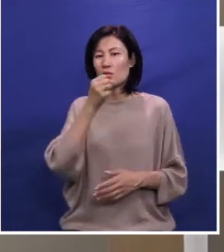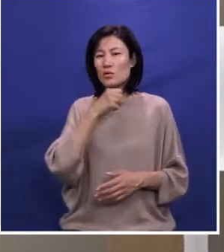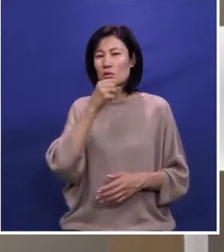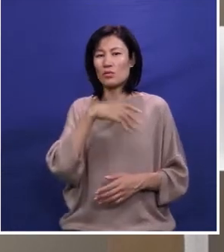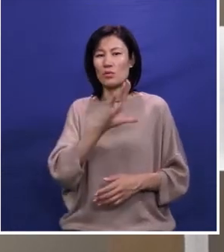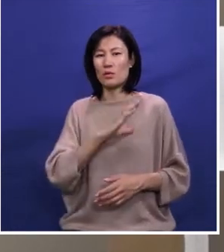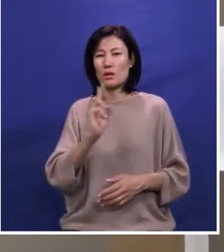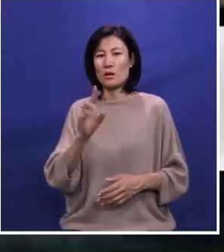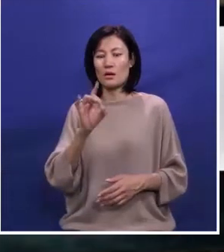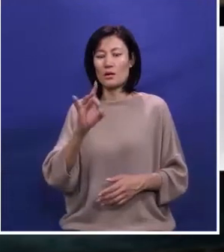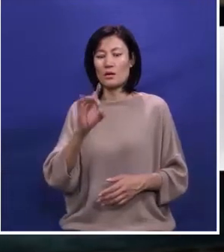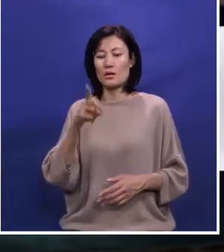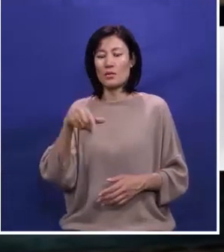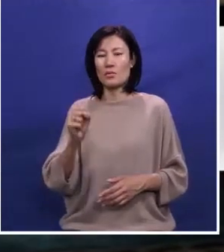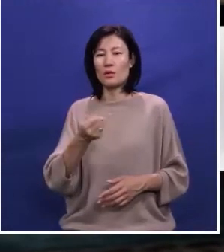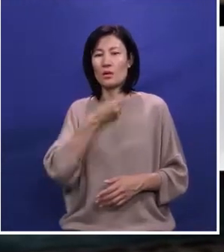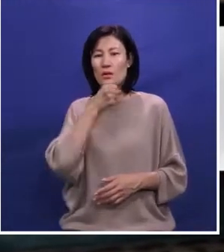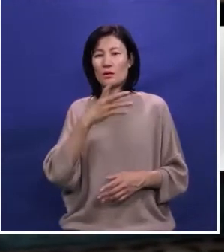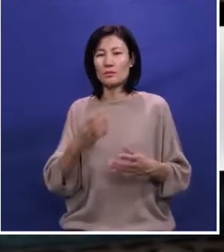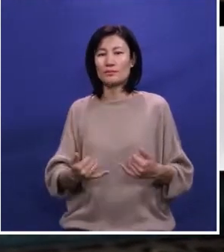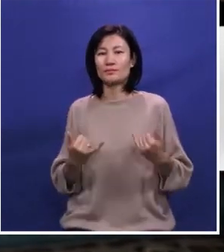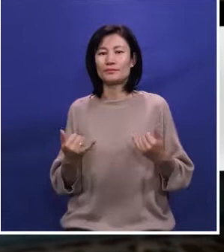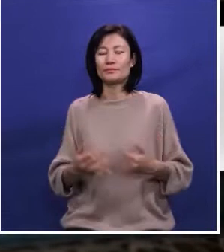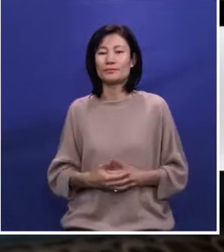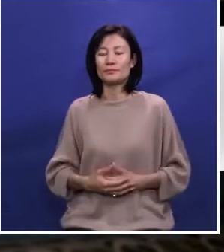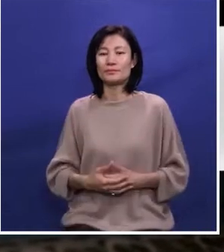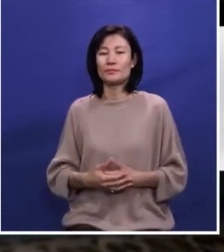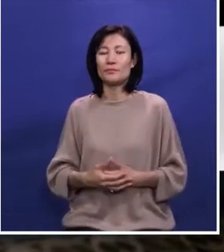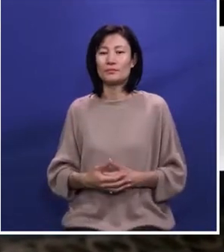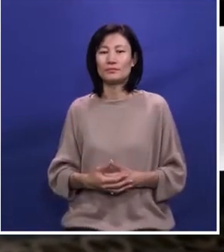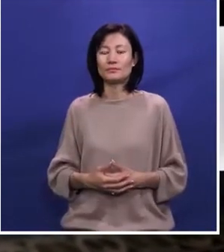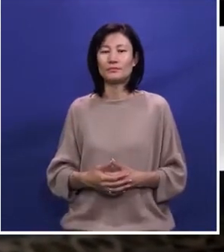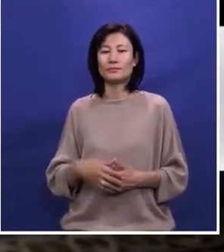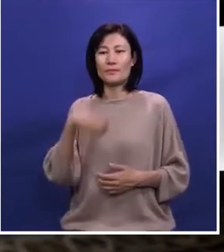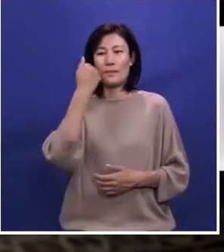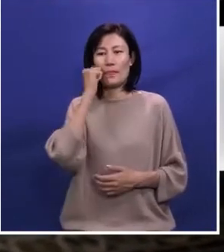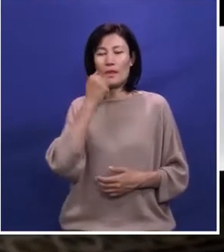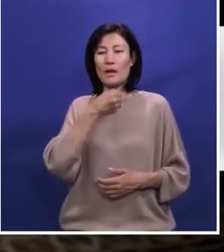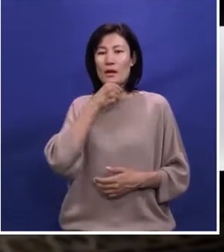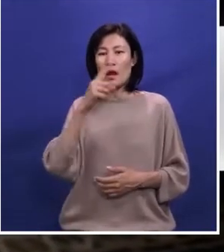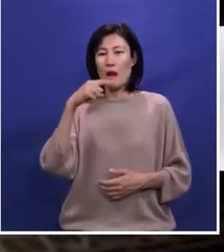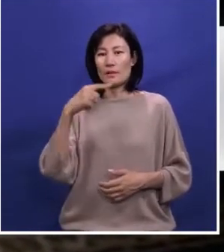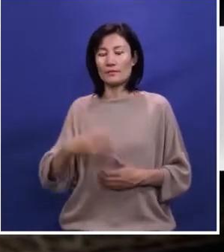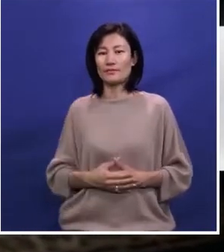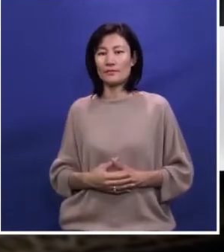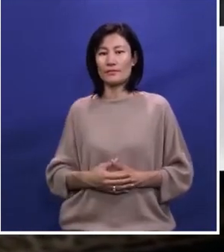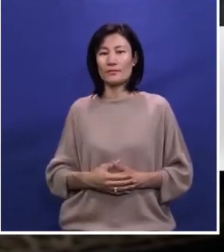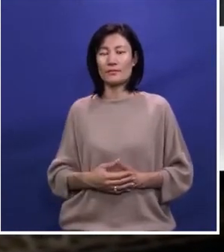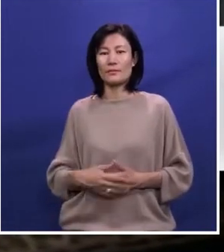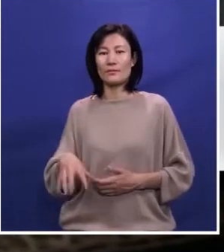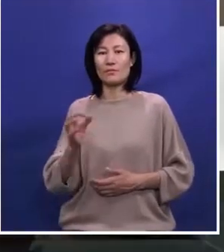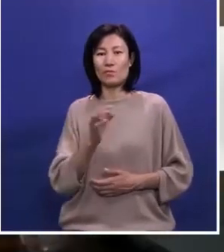кезде, сол қарабураның әуленің шыбығын кесеміз деп, соны көнегөз қариялардың айтуы бойынша, егер ақ болатын